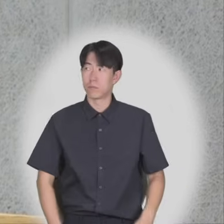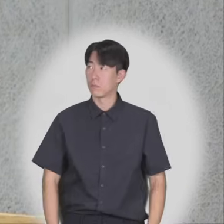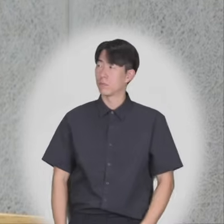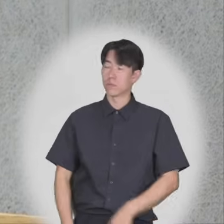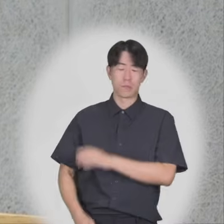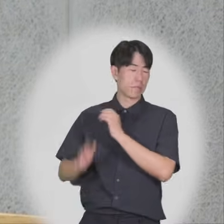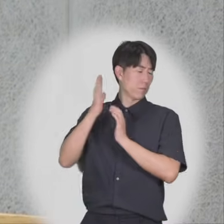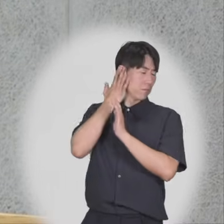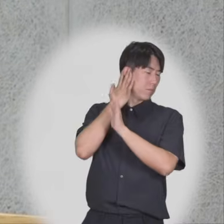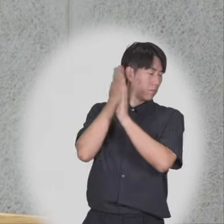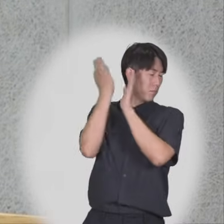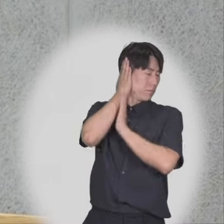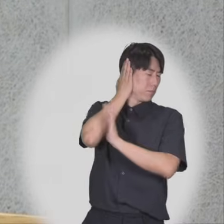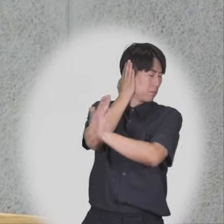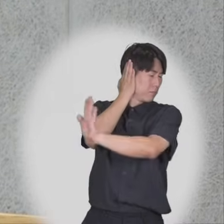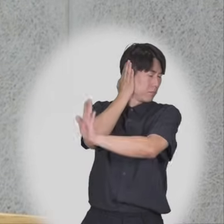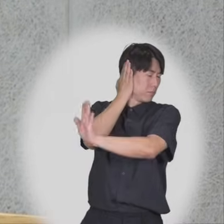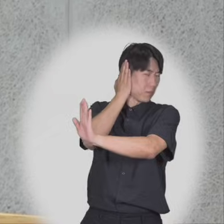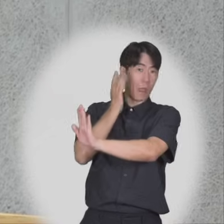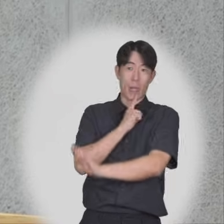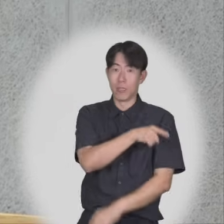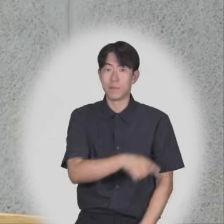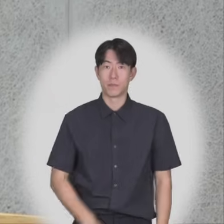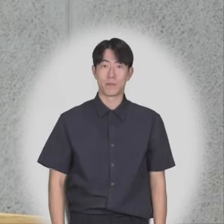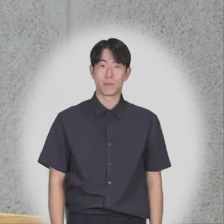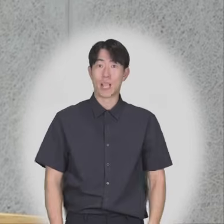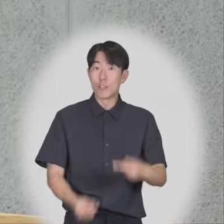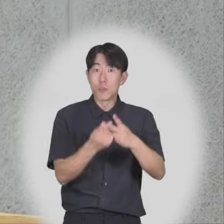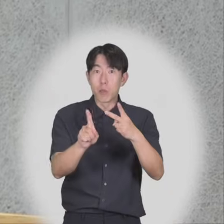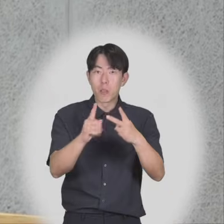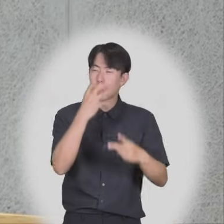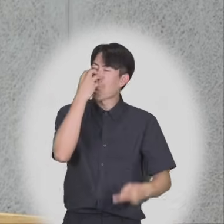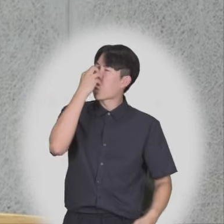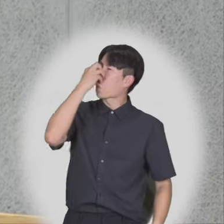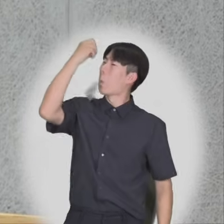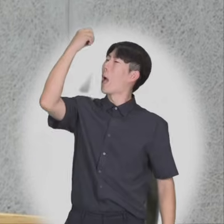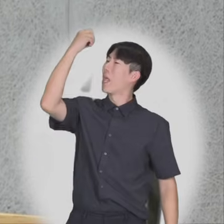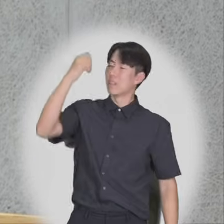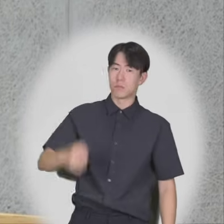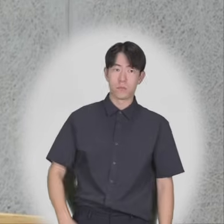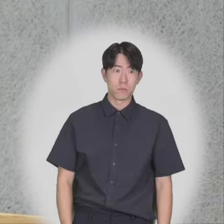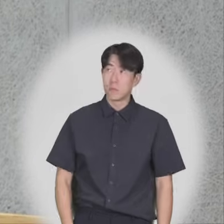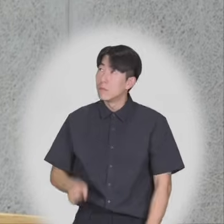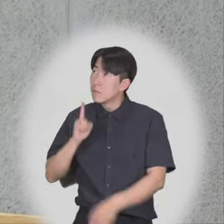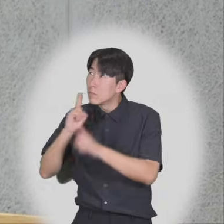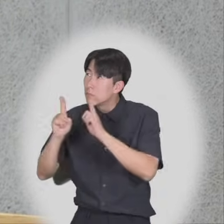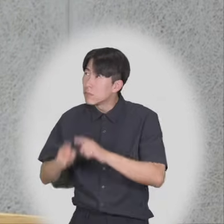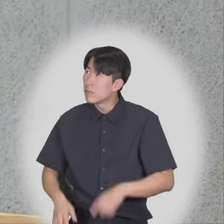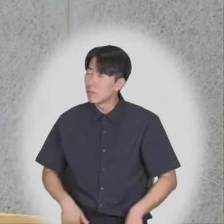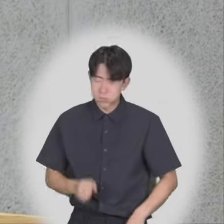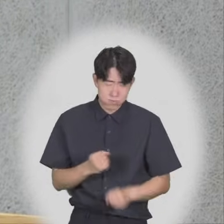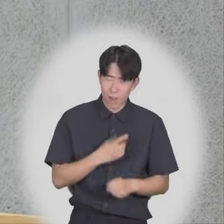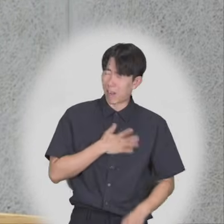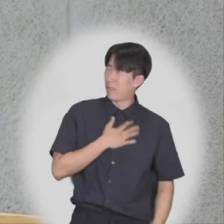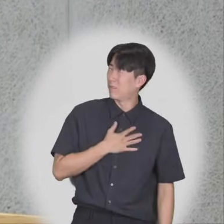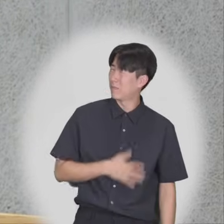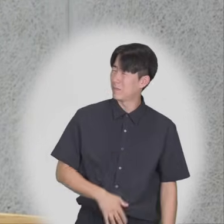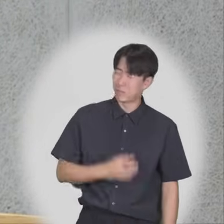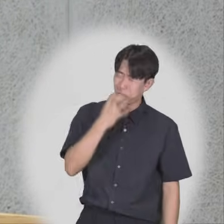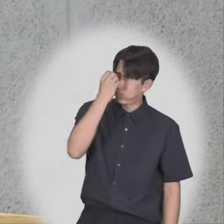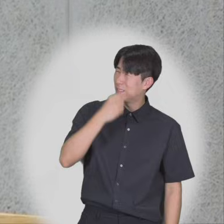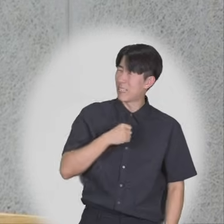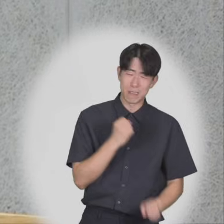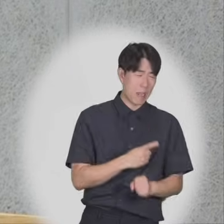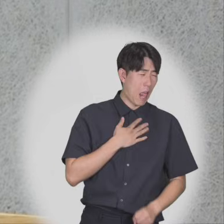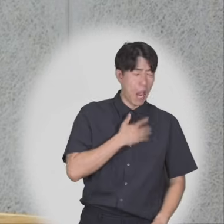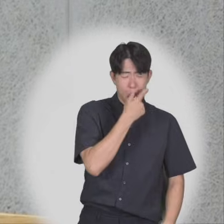하지도 않는 겁니다. 두 번째는 교만입니다. 뭐 뾰족한 게 있겠어? 다 아는 건데, 내가 다